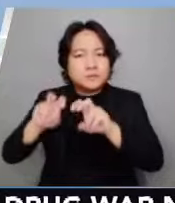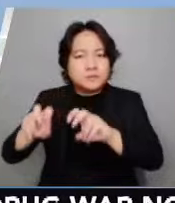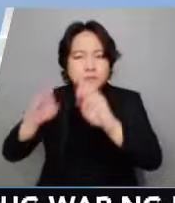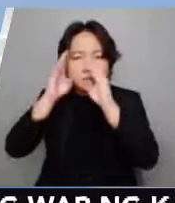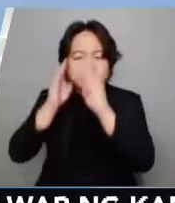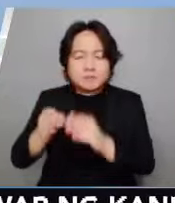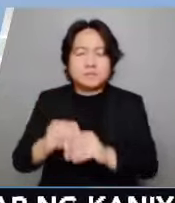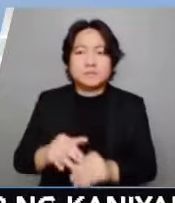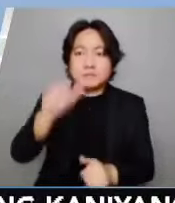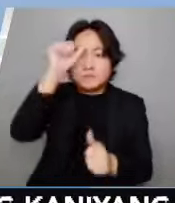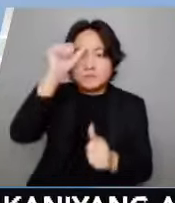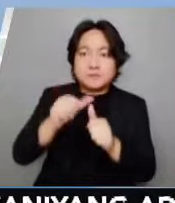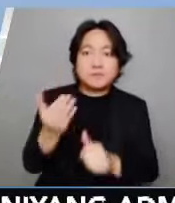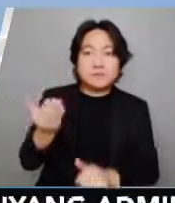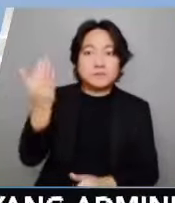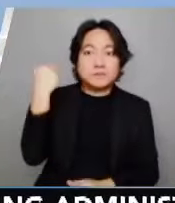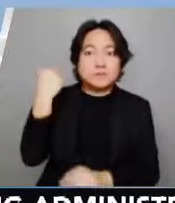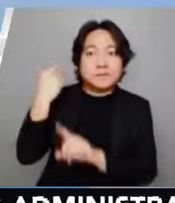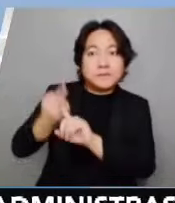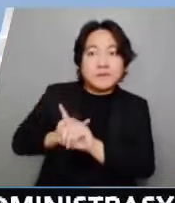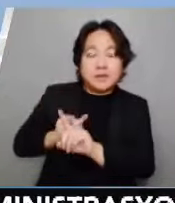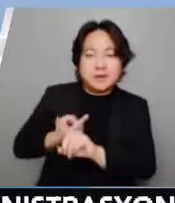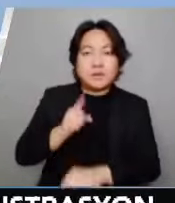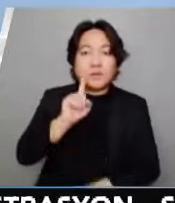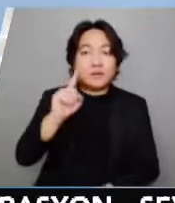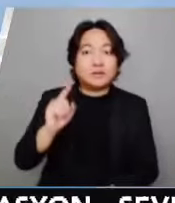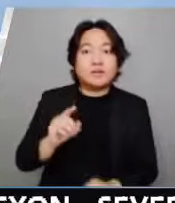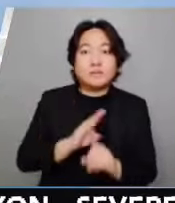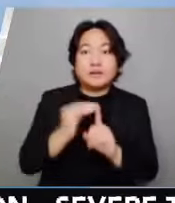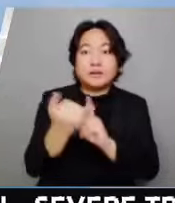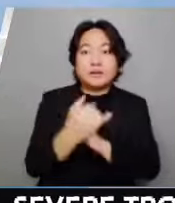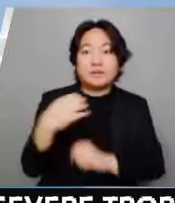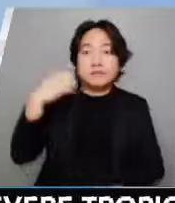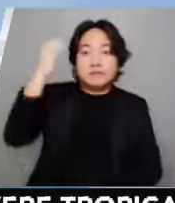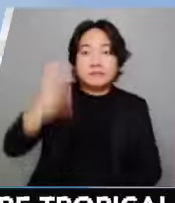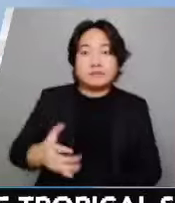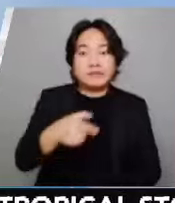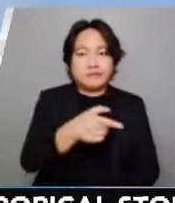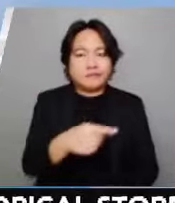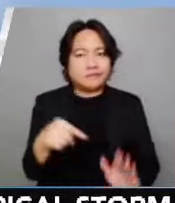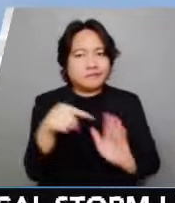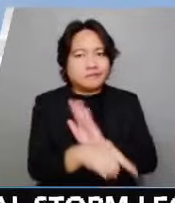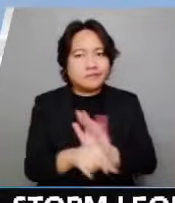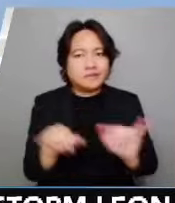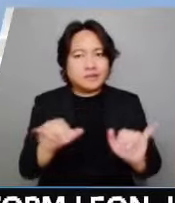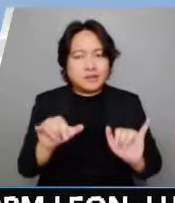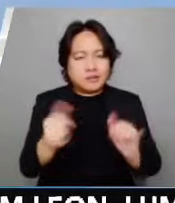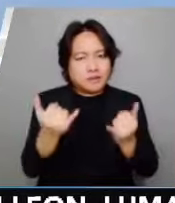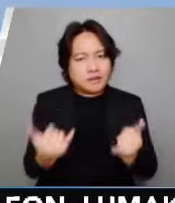isang barangay chairman din ang pinagbabaril sa harap ng kanyang bahay sa parehong bayan. Jeric